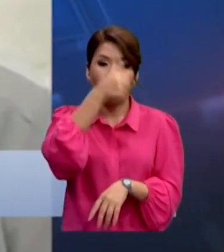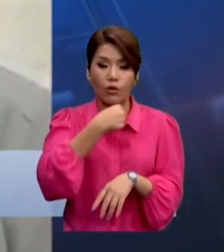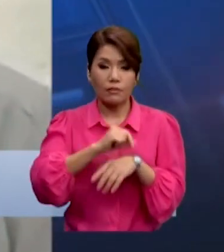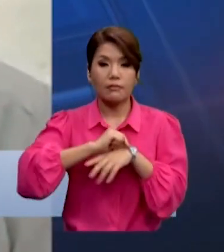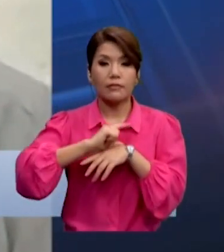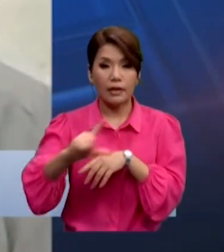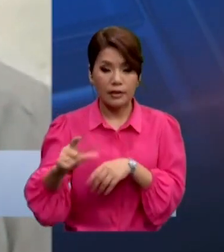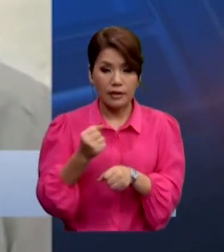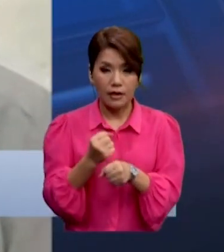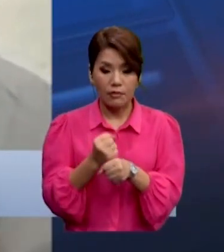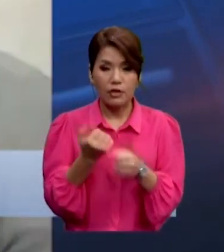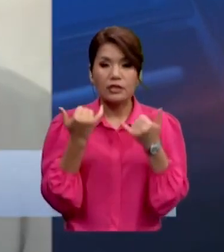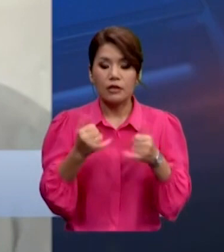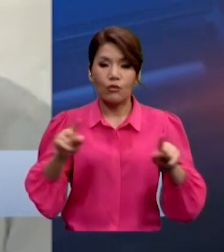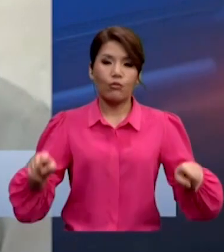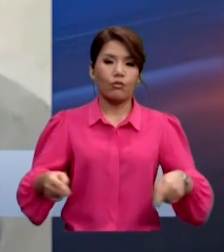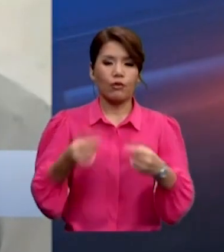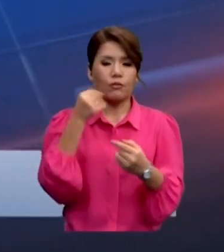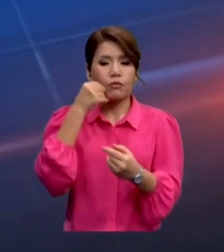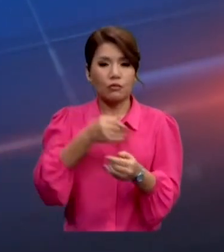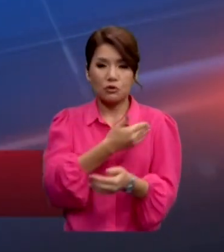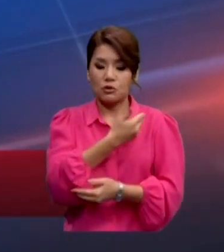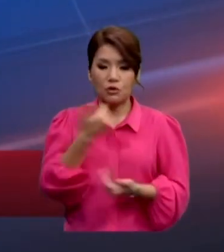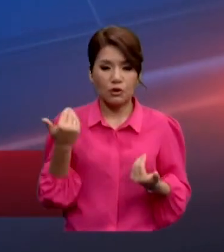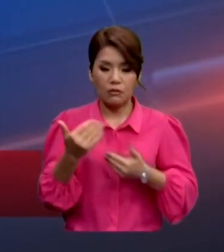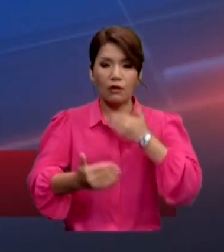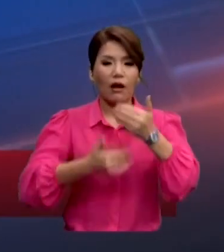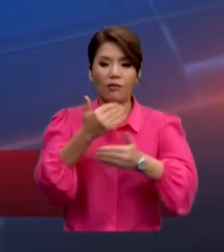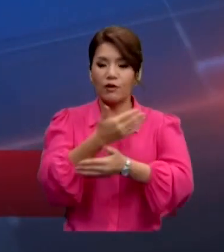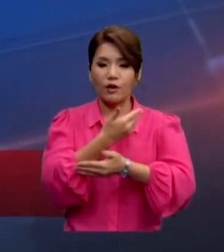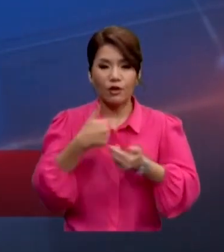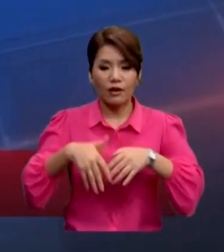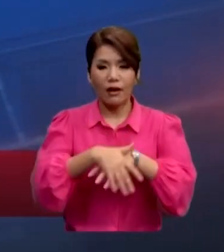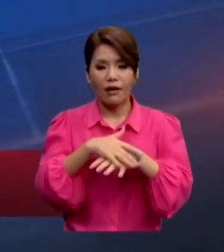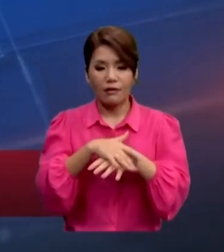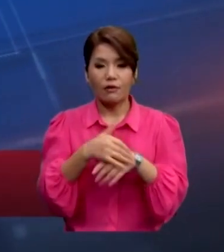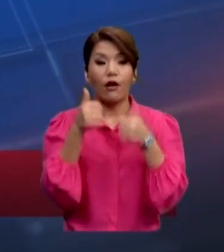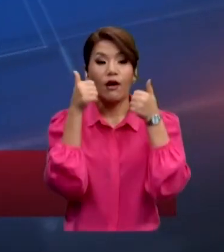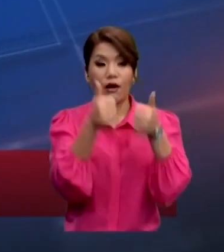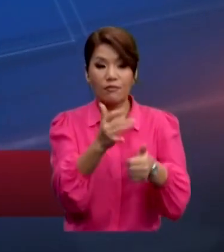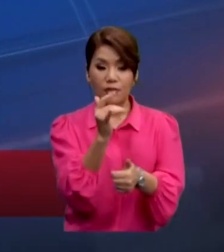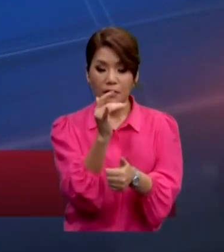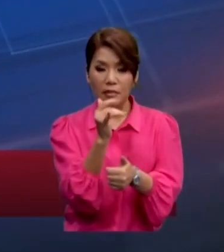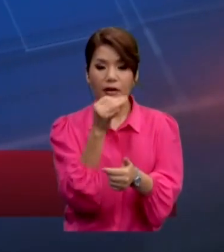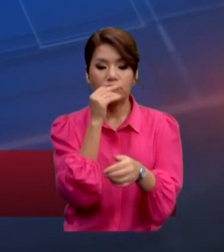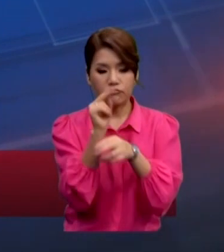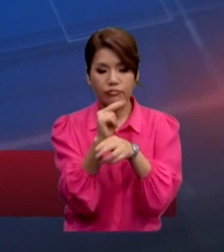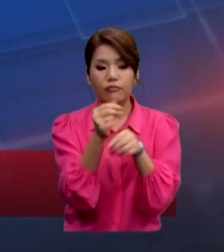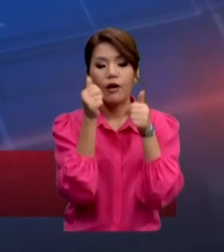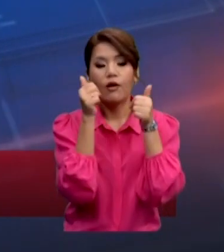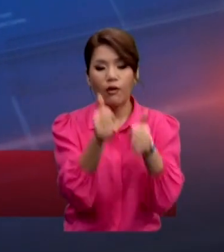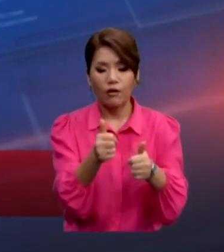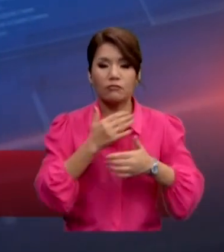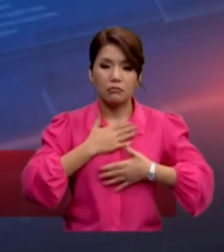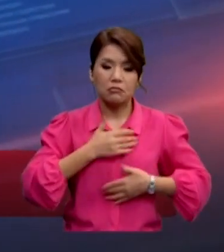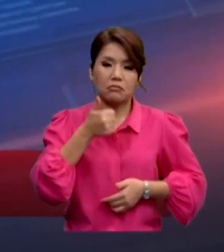асқанмен қазір бір жақсарып кеткен ештеңесі жоқ. Дамып тұрған жоқ қой, бір халық дамып тұрса айту керек, емдеп жатырмыз, бәрі көңілінен